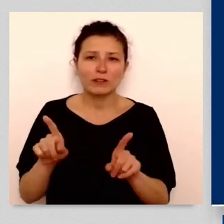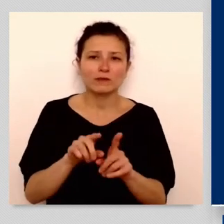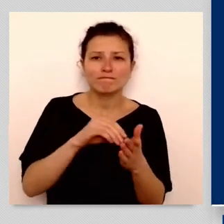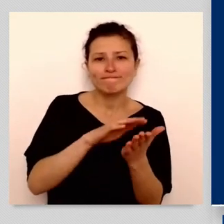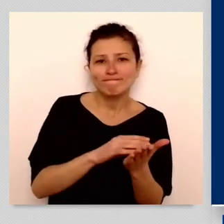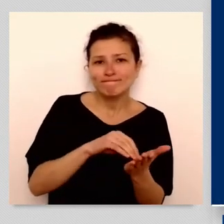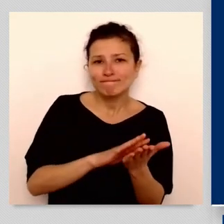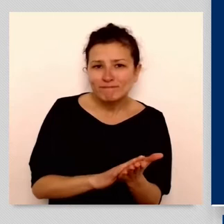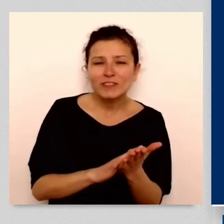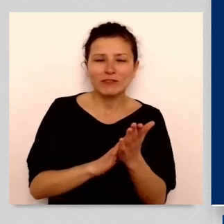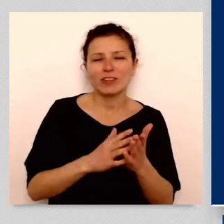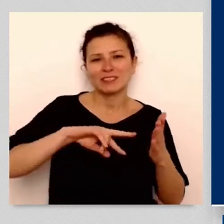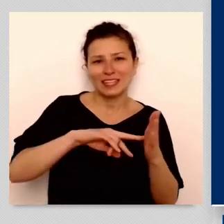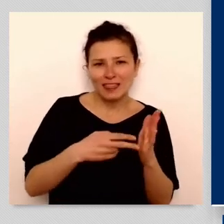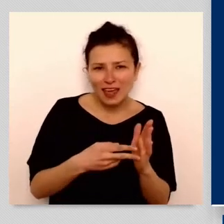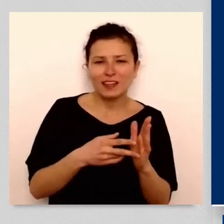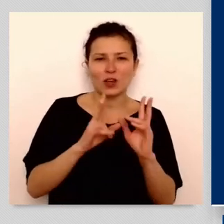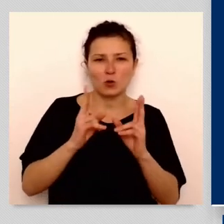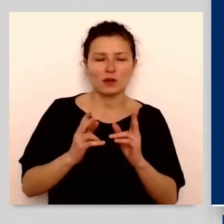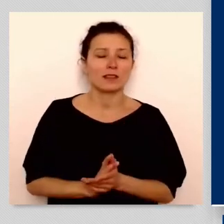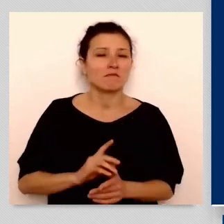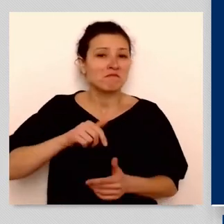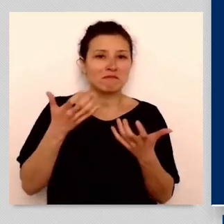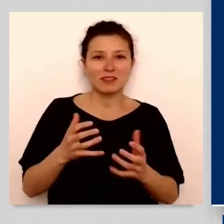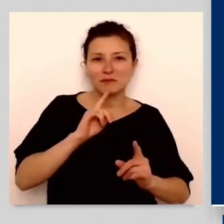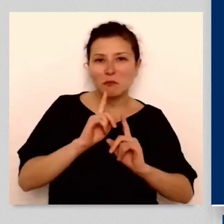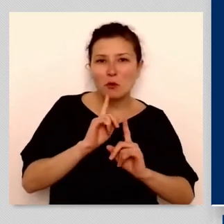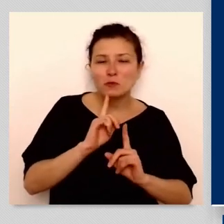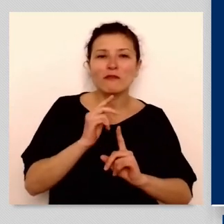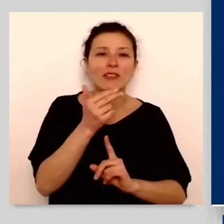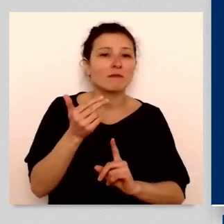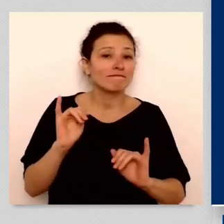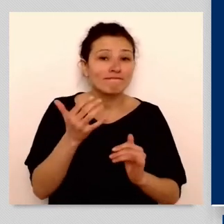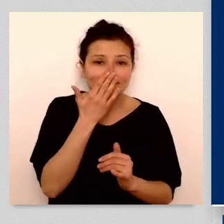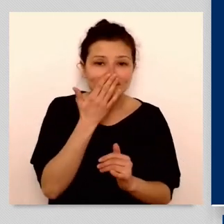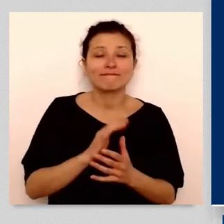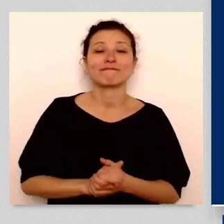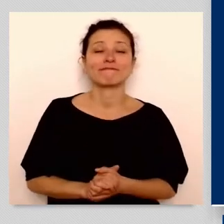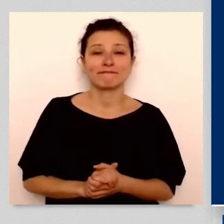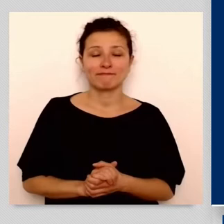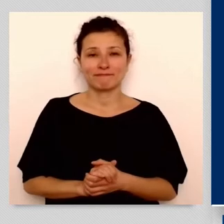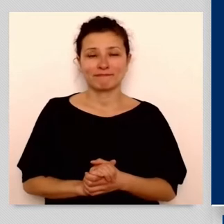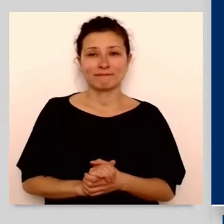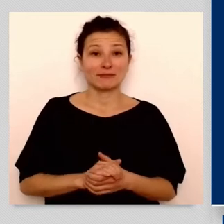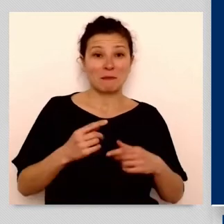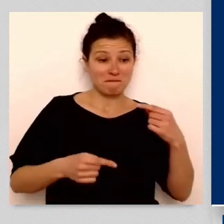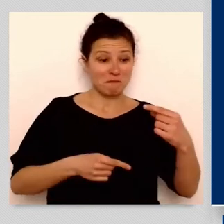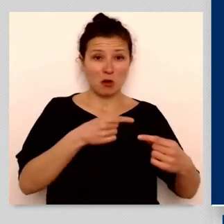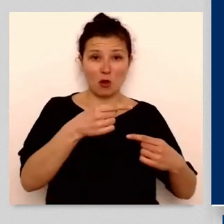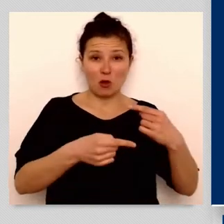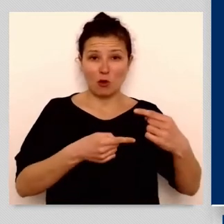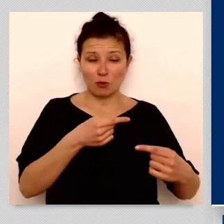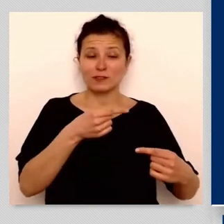kolejne konkretne strategie. Chcemy porozmawiać o tym, jak ten właśnie proces